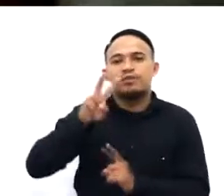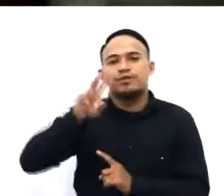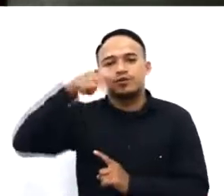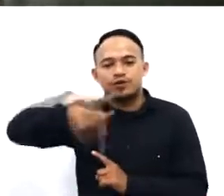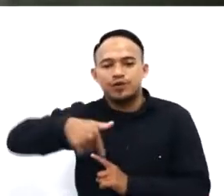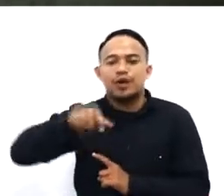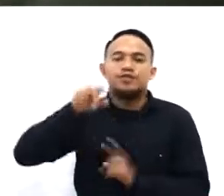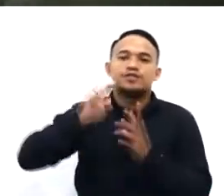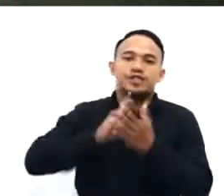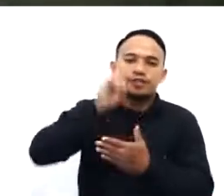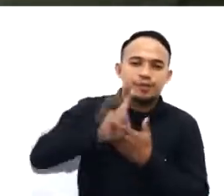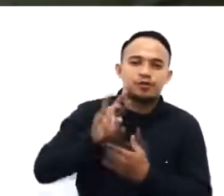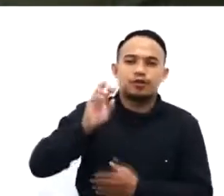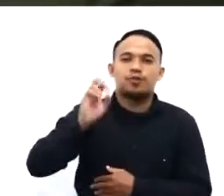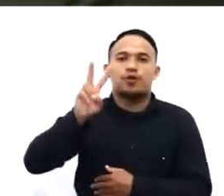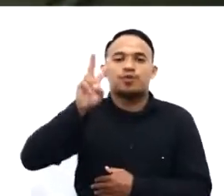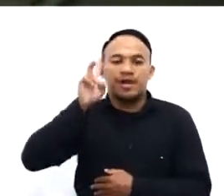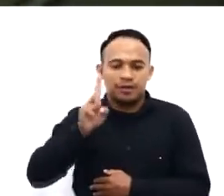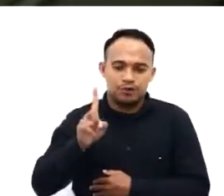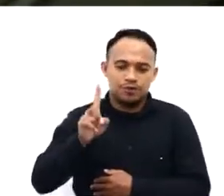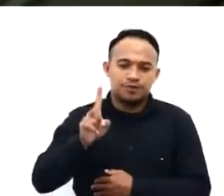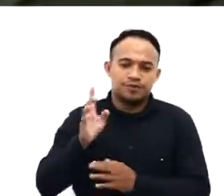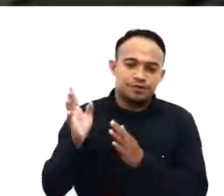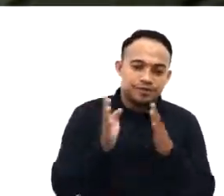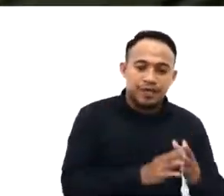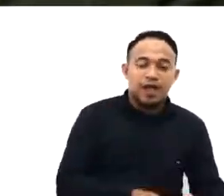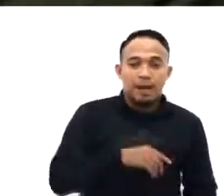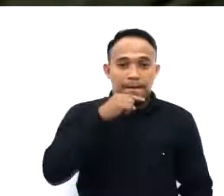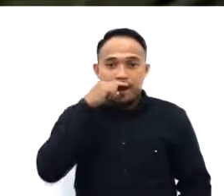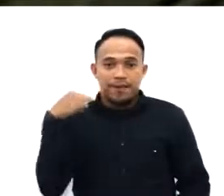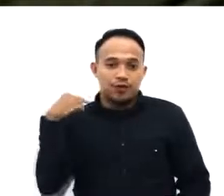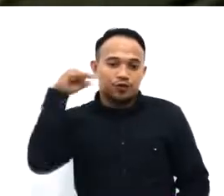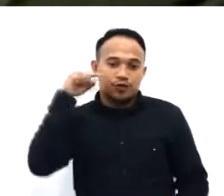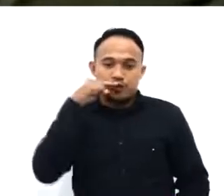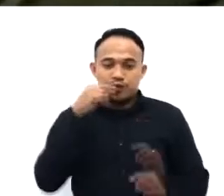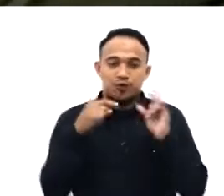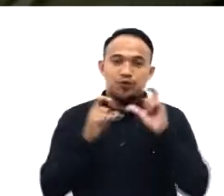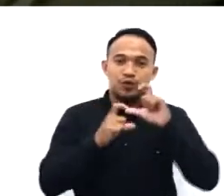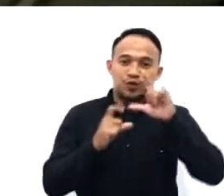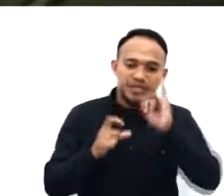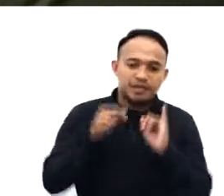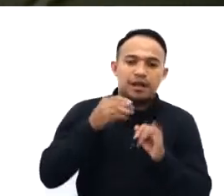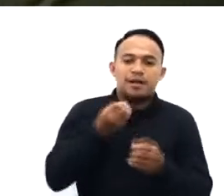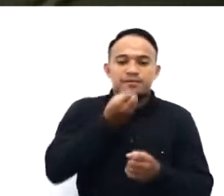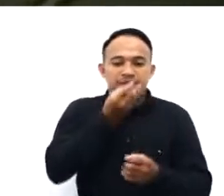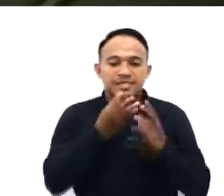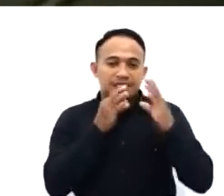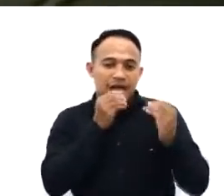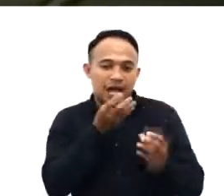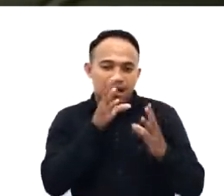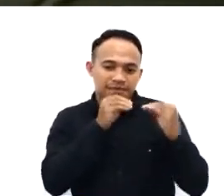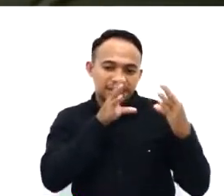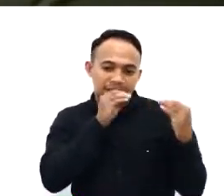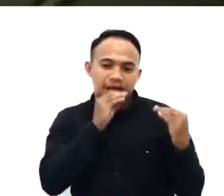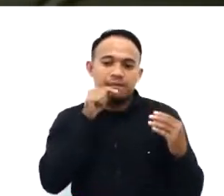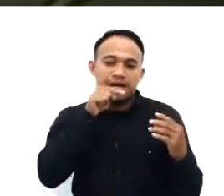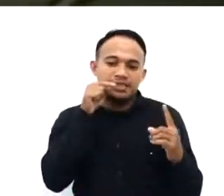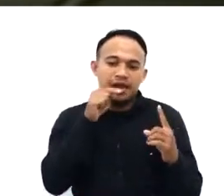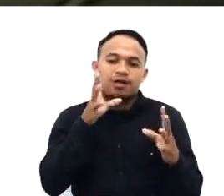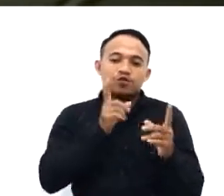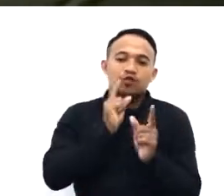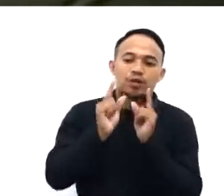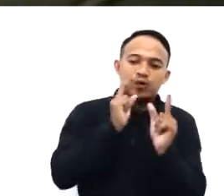Gorontalo. Beberapa hari yang lalu bahkan Menteri Dalam Negeri juga mengeluarkan SE terkait penundaan tunjangan